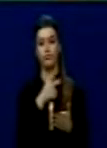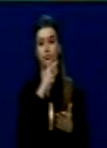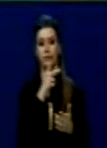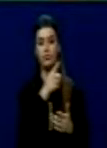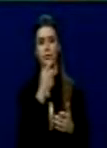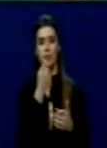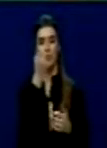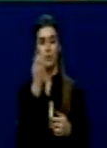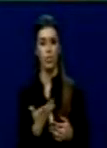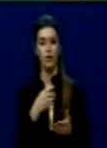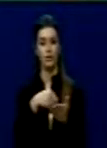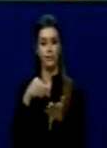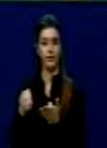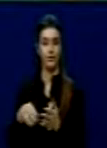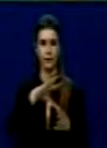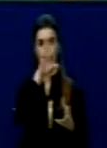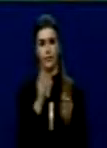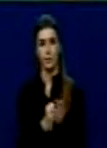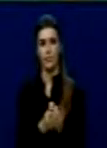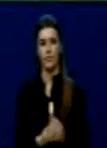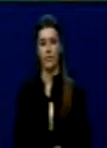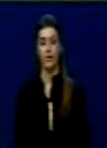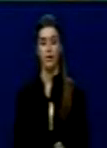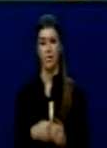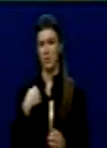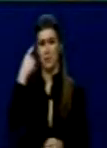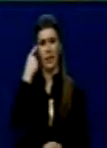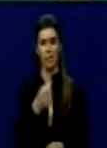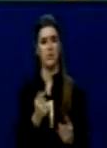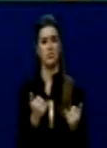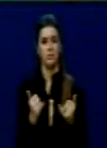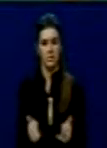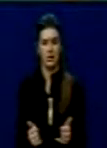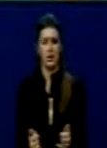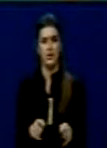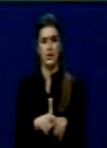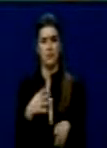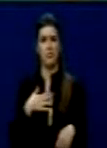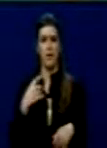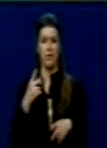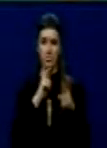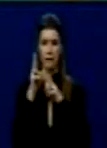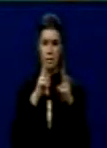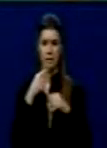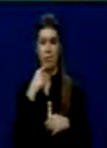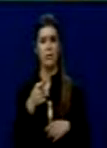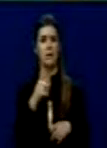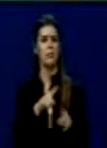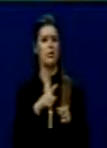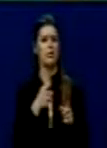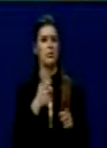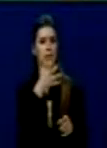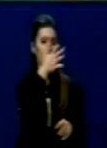ndërmarrje para këto të cilat ata kur nuk I kanë parë. Dhe unë mendoj që është pikërisht kjo thirrje, kjo mënyrë thirrjes së debatit, në njëra anë keqpërdorimi I